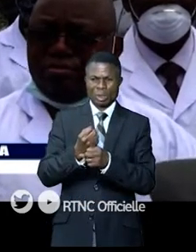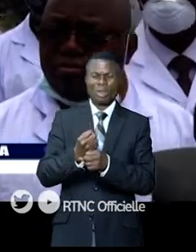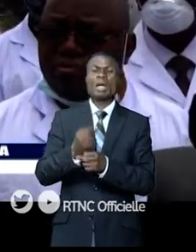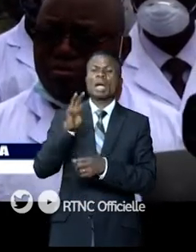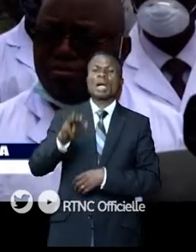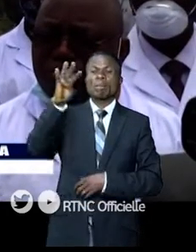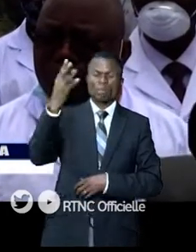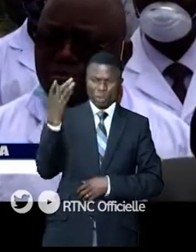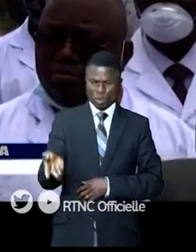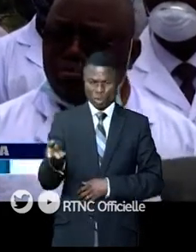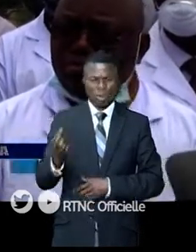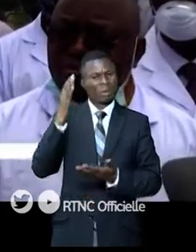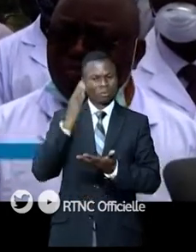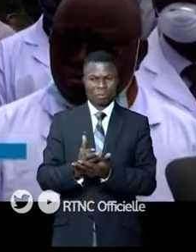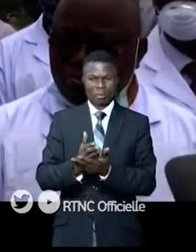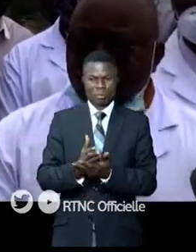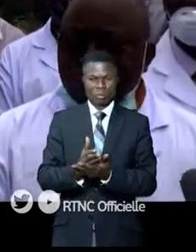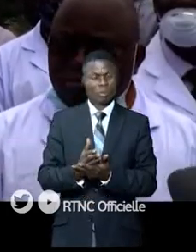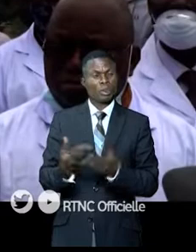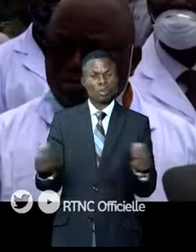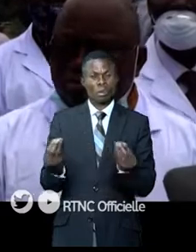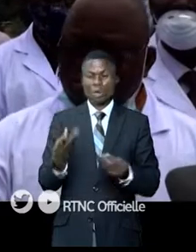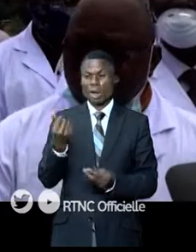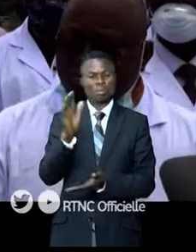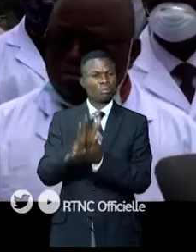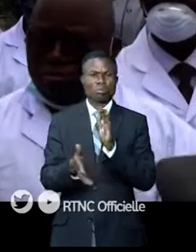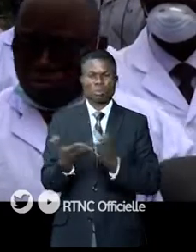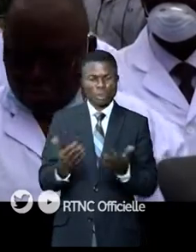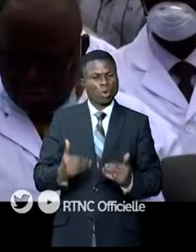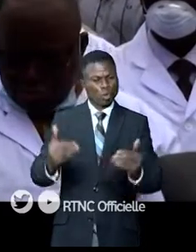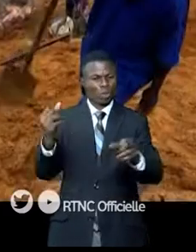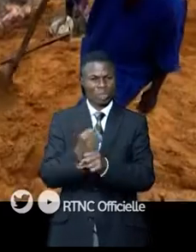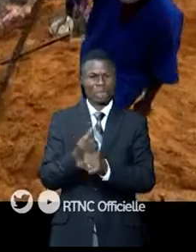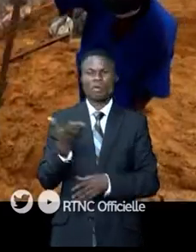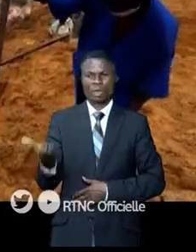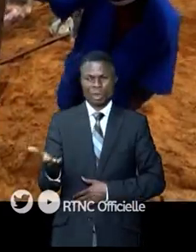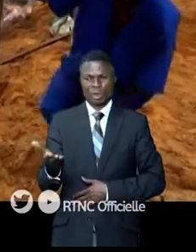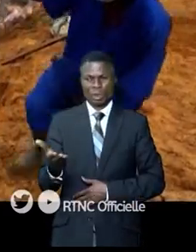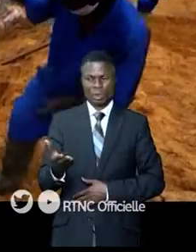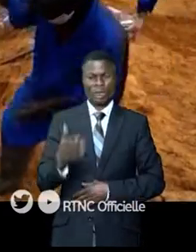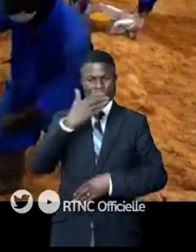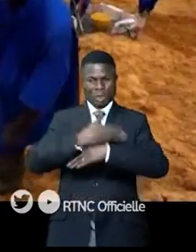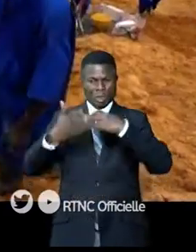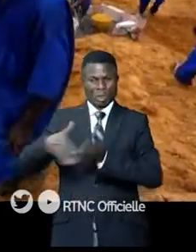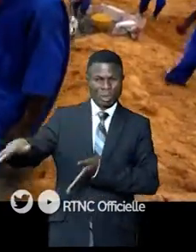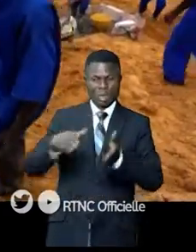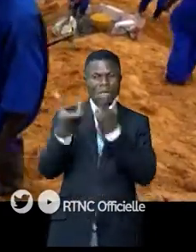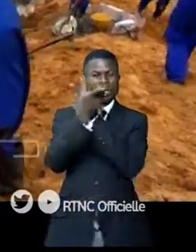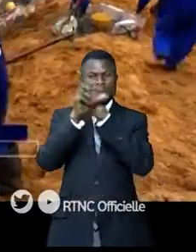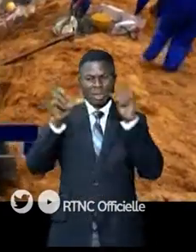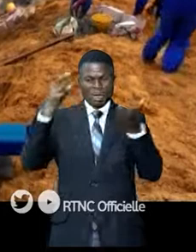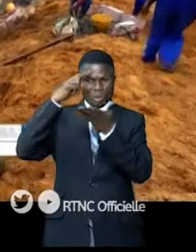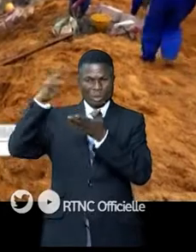ces montants qui se sont arrêtés, interrompus, faute de financement pour la poursuite des travaux. Les chantiers de l'avenue de l'université,